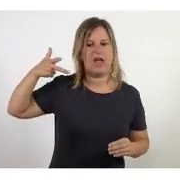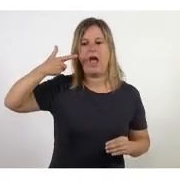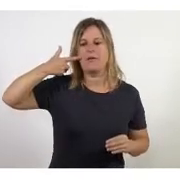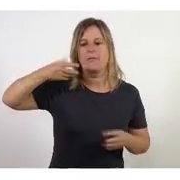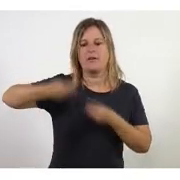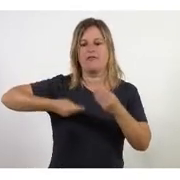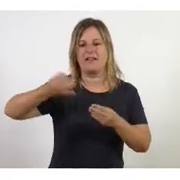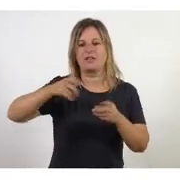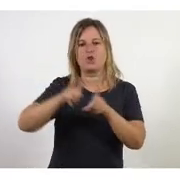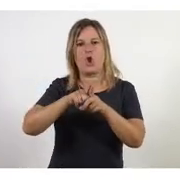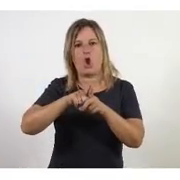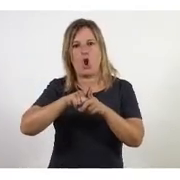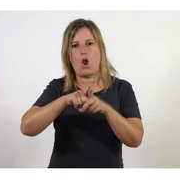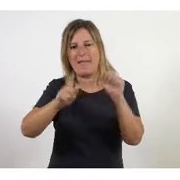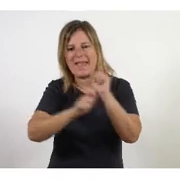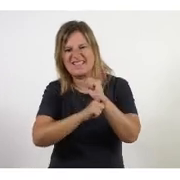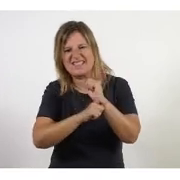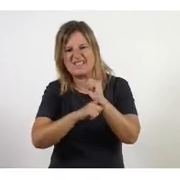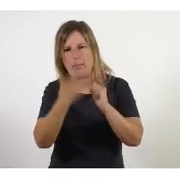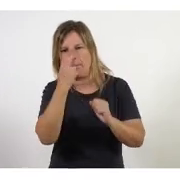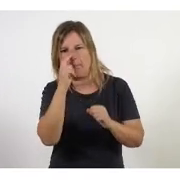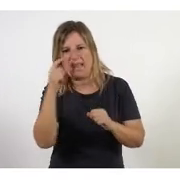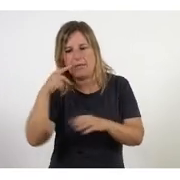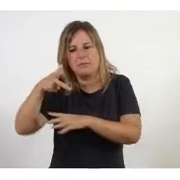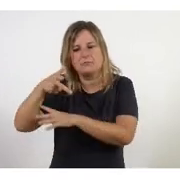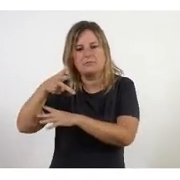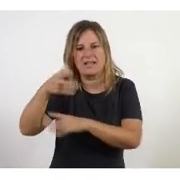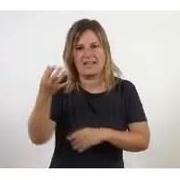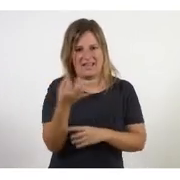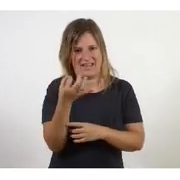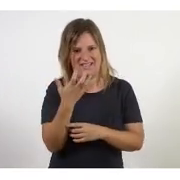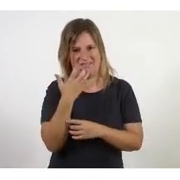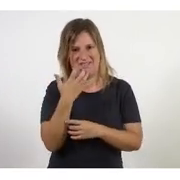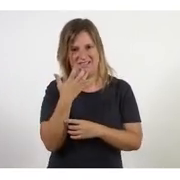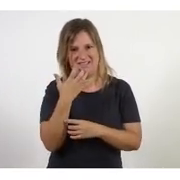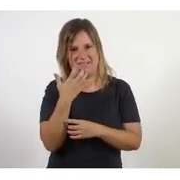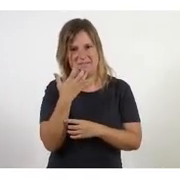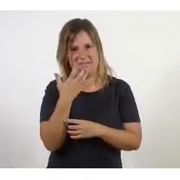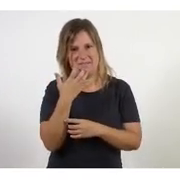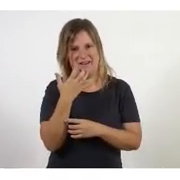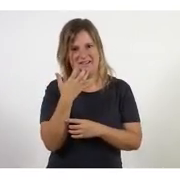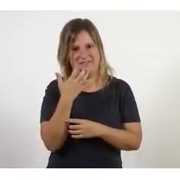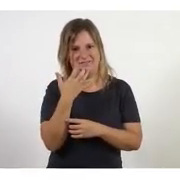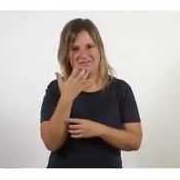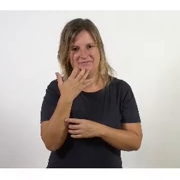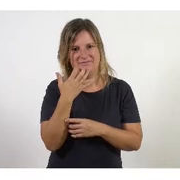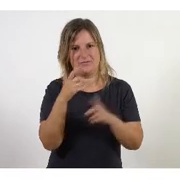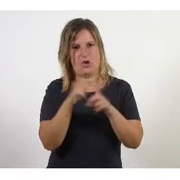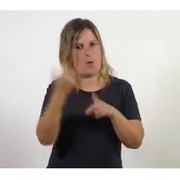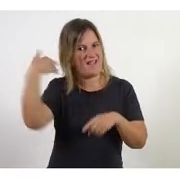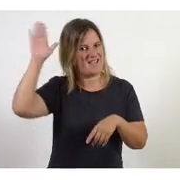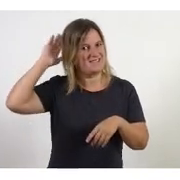com si estiguéssim espiant el que està fent, com si volguéssim veure què està fent. Així col·locaràs a l'espectador en aquest punt de vista